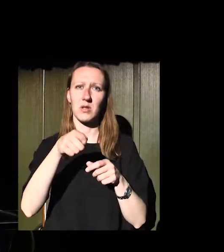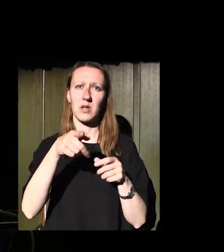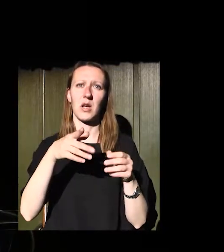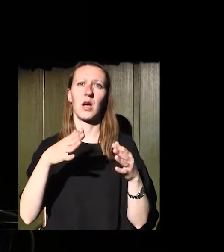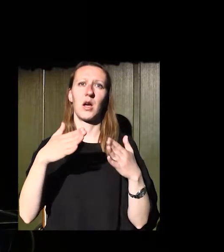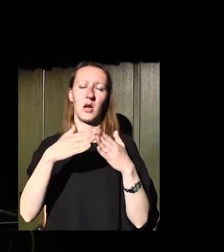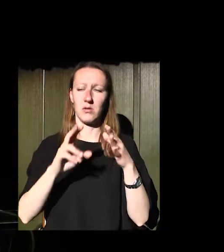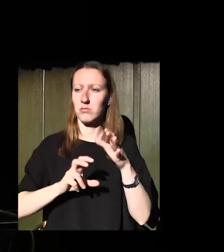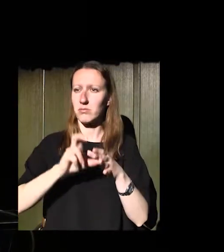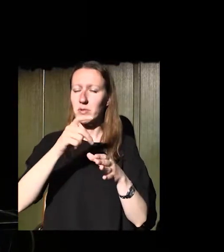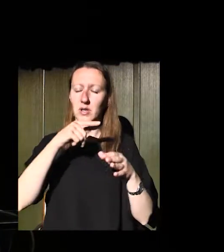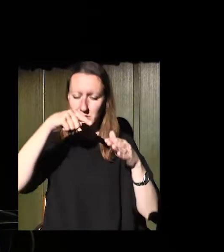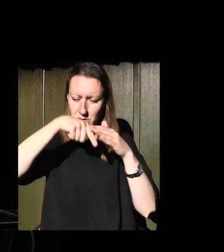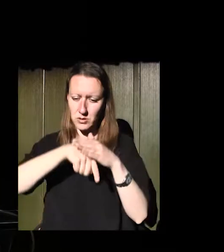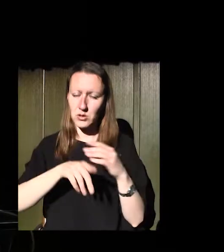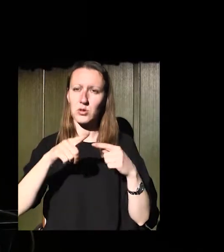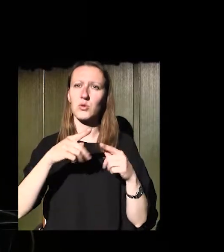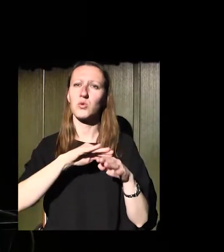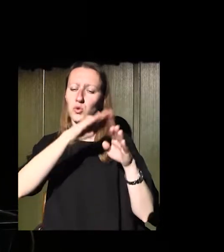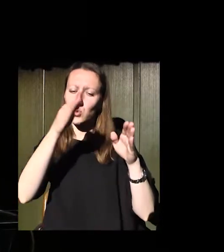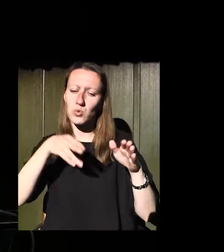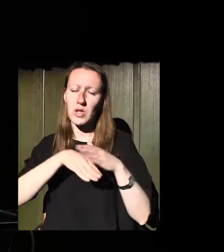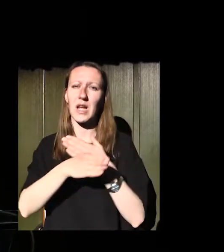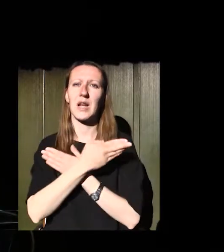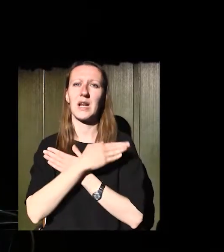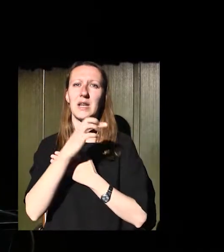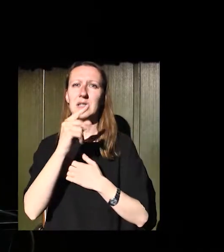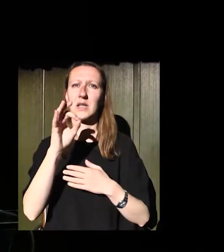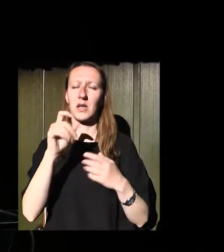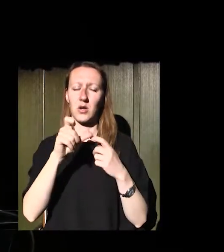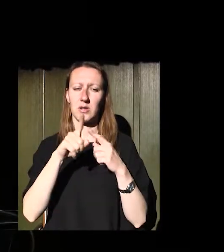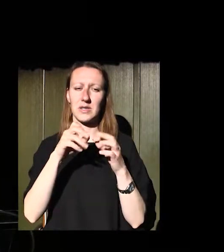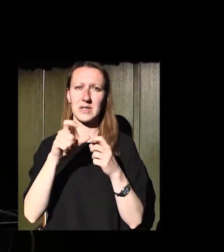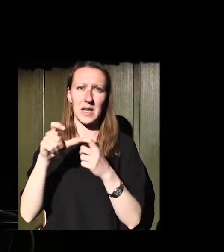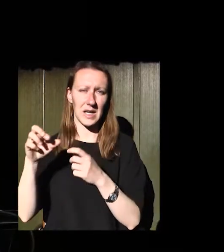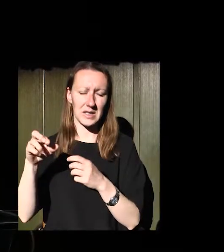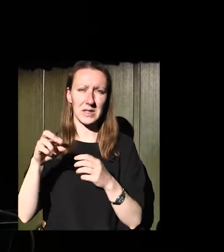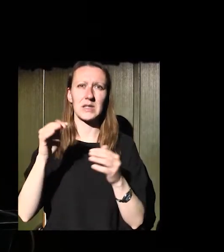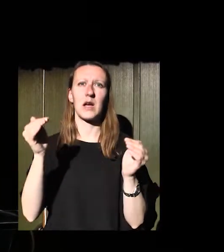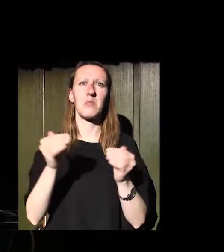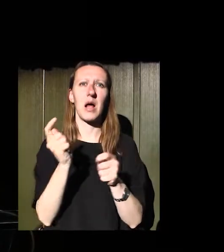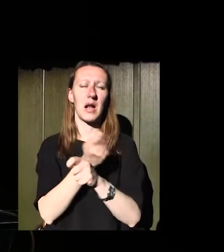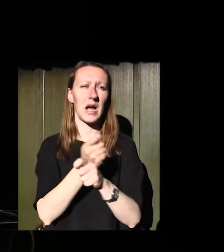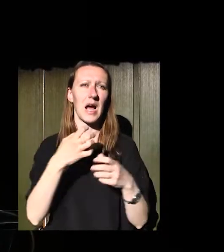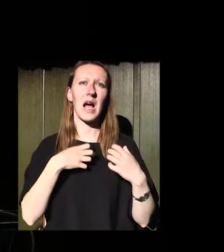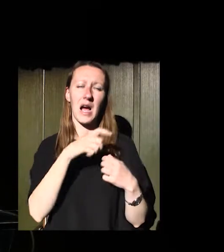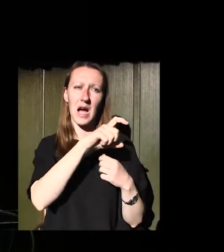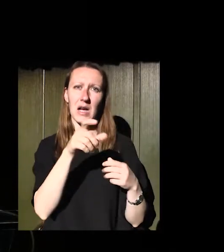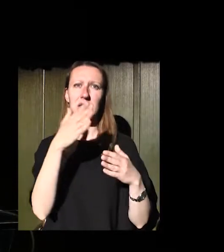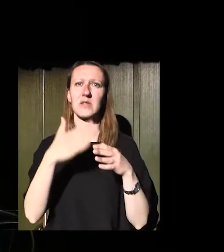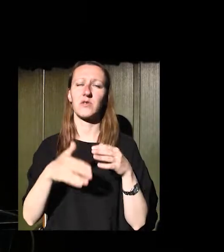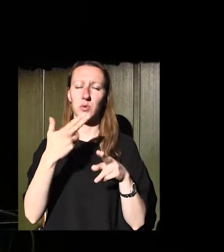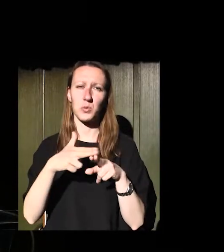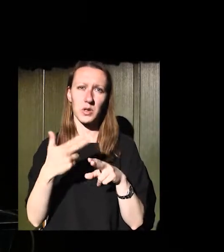te Mletačke utvrde i pulskih podzemnih tunela Zero Strase. Očekuje nas i obnova Malog Rimskog kazališta.